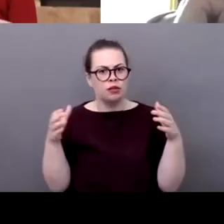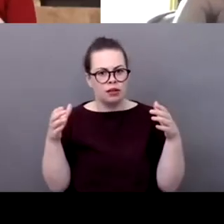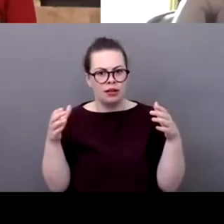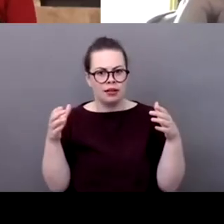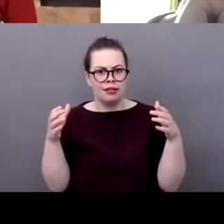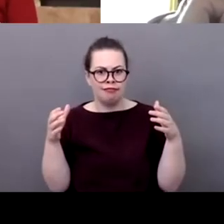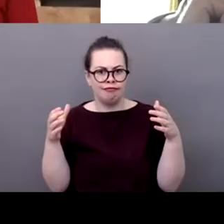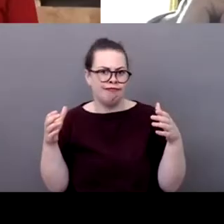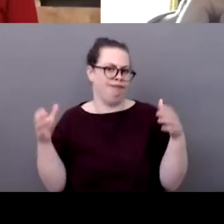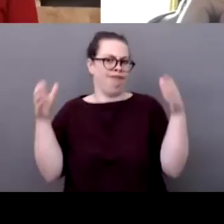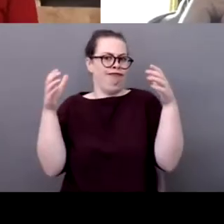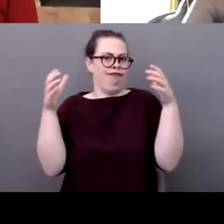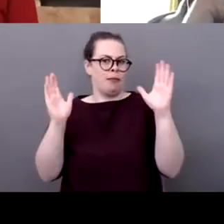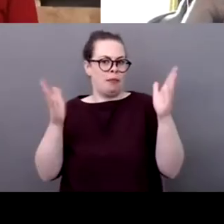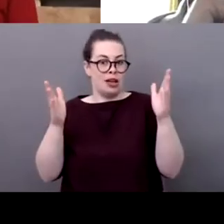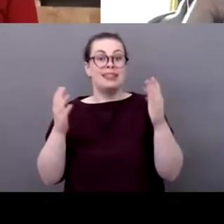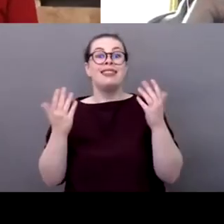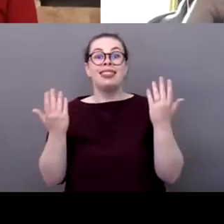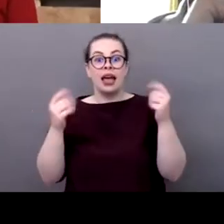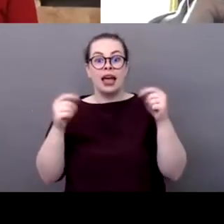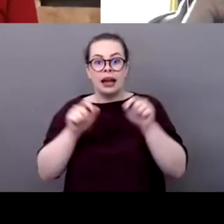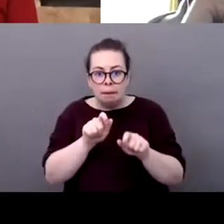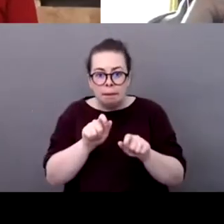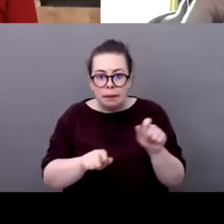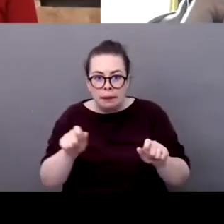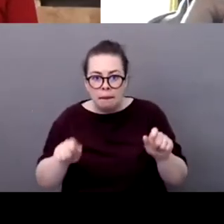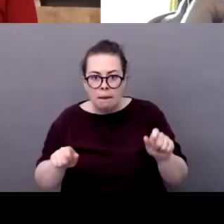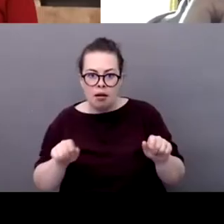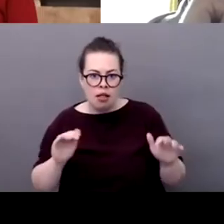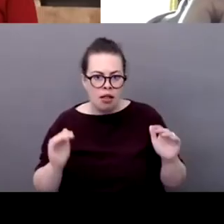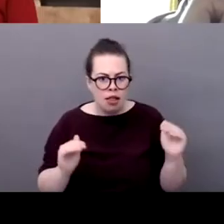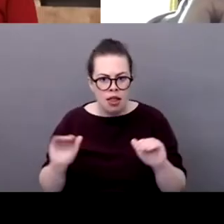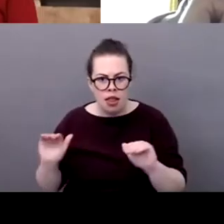se concerter de manière à arriver à un objectif qui est